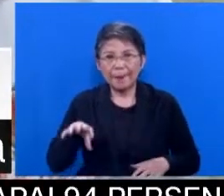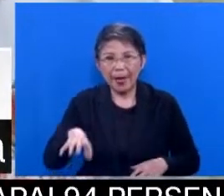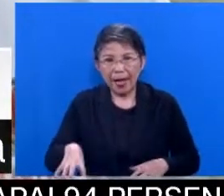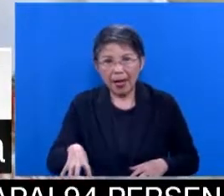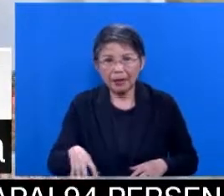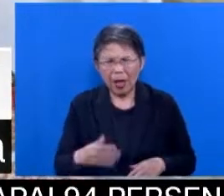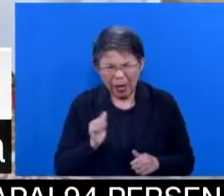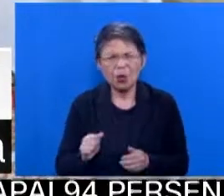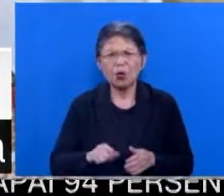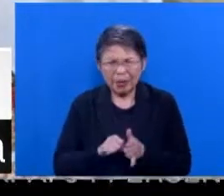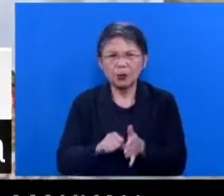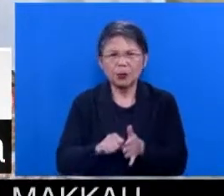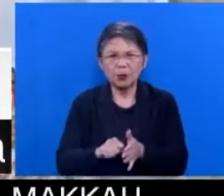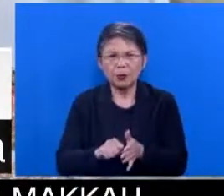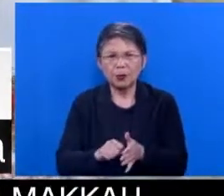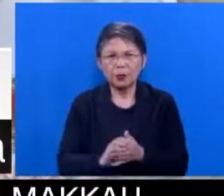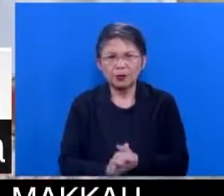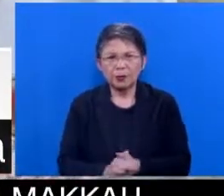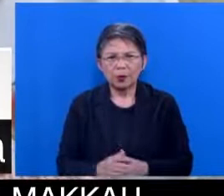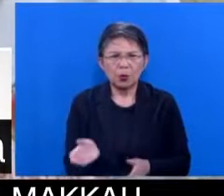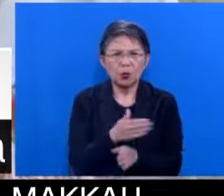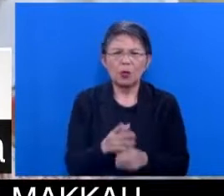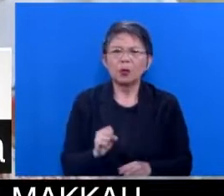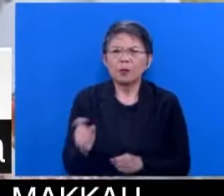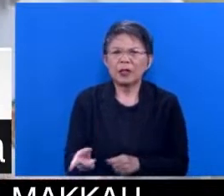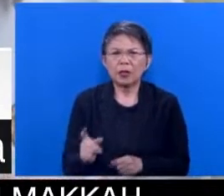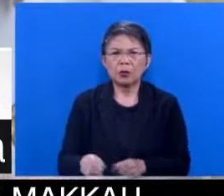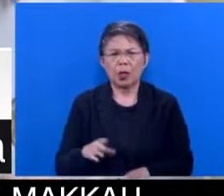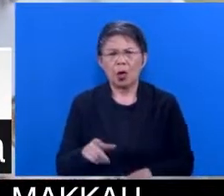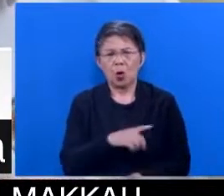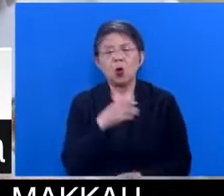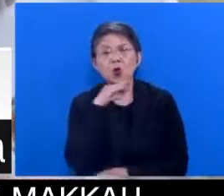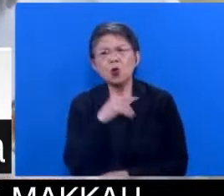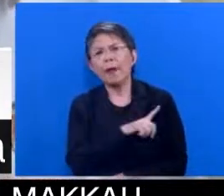punya stok. Ya, harus pesan dulu. Nah, ini menjadi persoalan karena